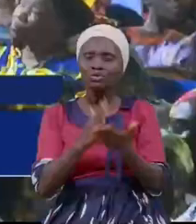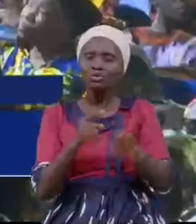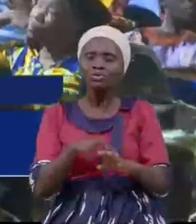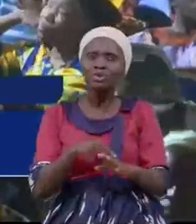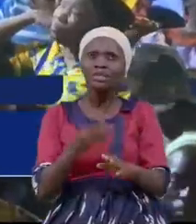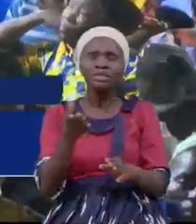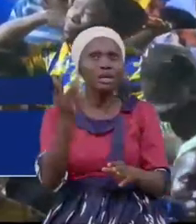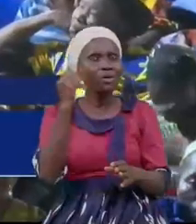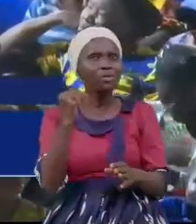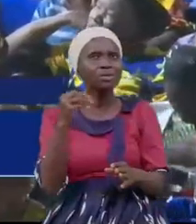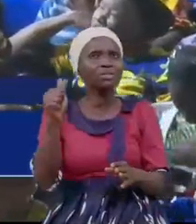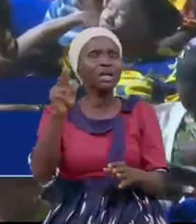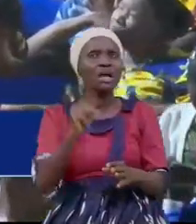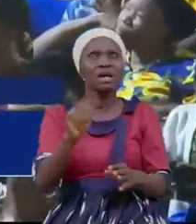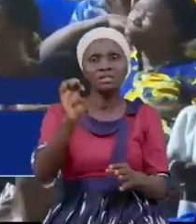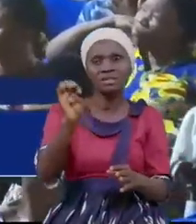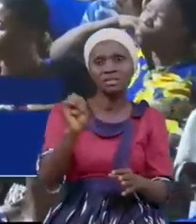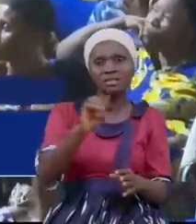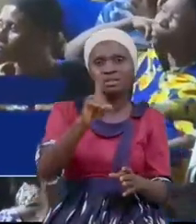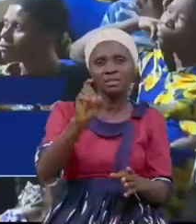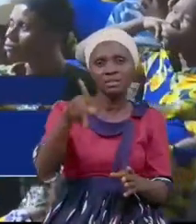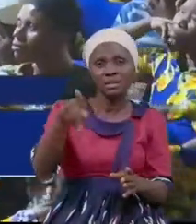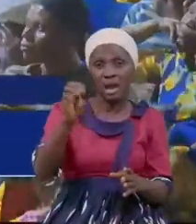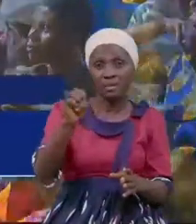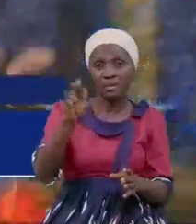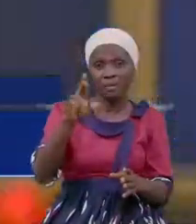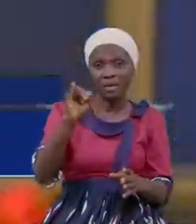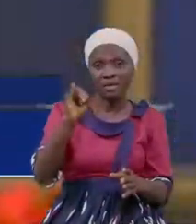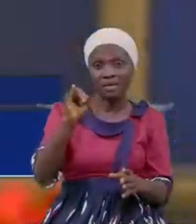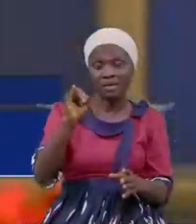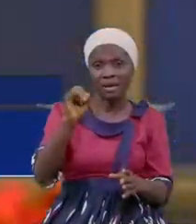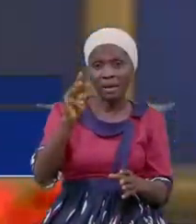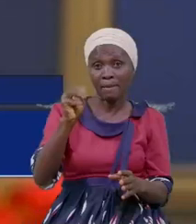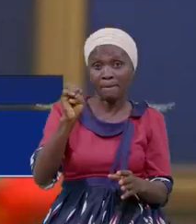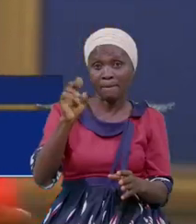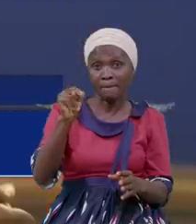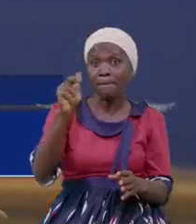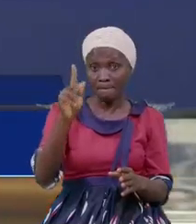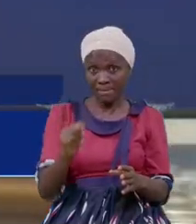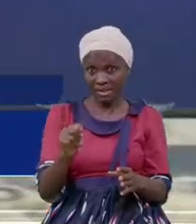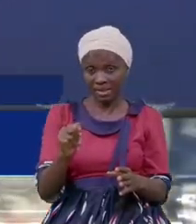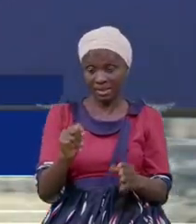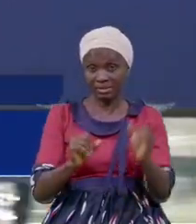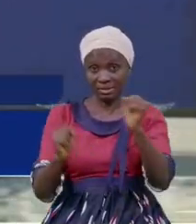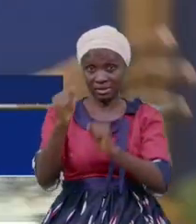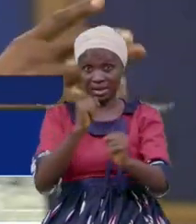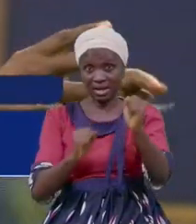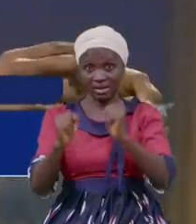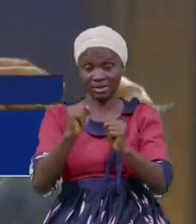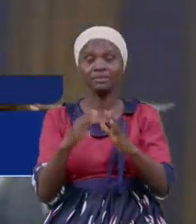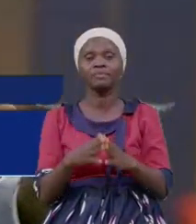quelque temps un éléphant était né pas maman